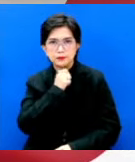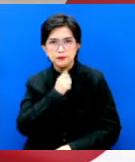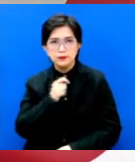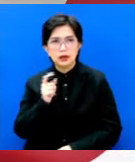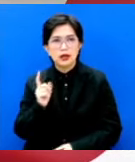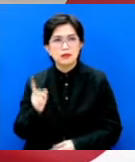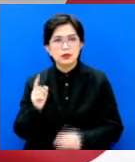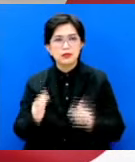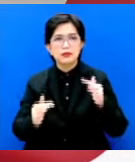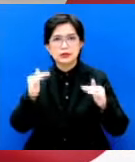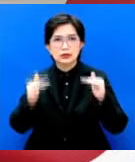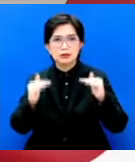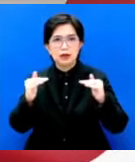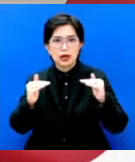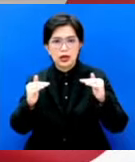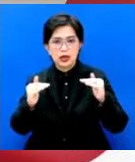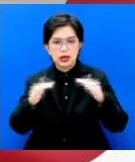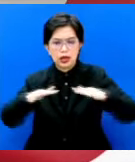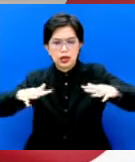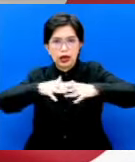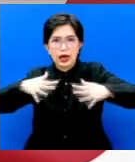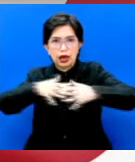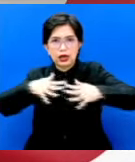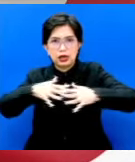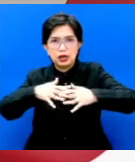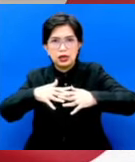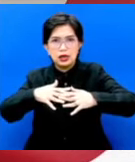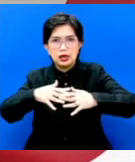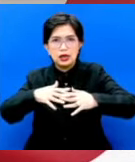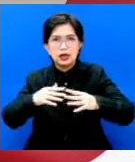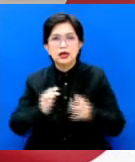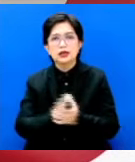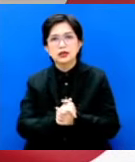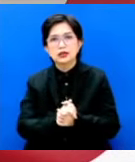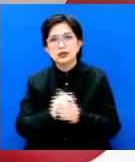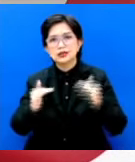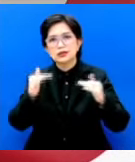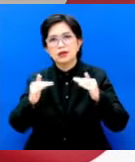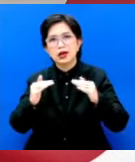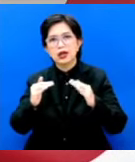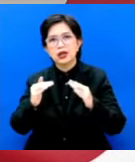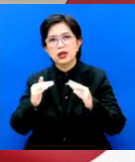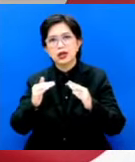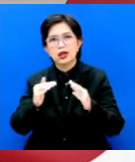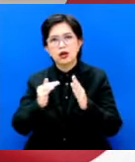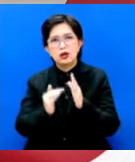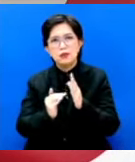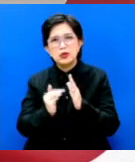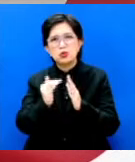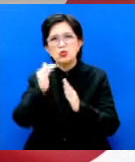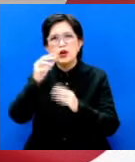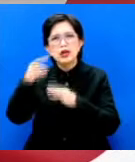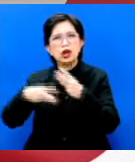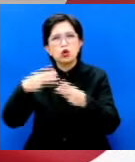keseimbanganlahan,keseimbangan pertumbuhanekonomi,dankesehatansosialsangat penting